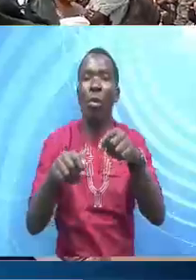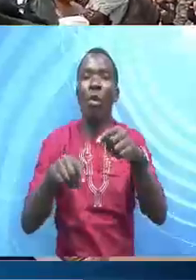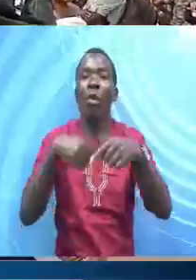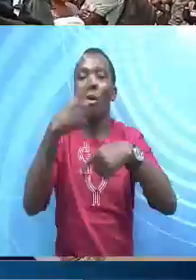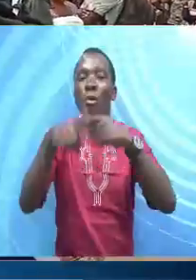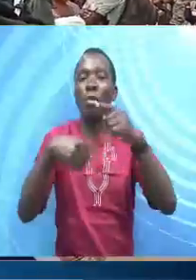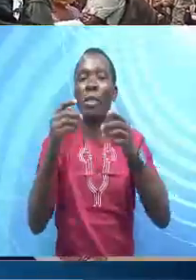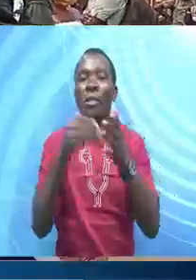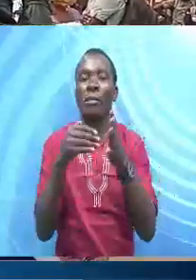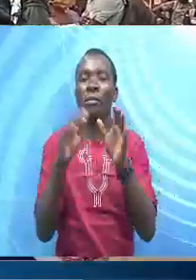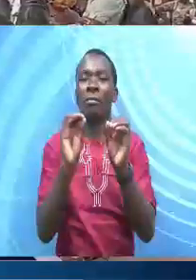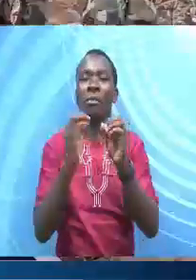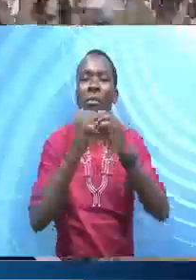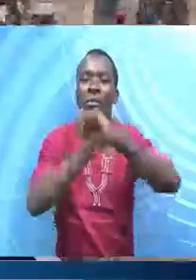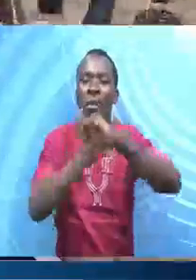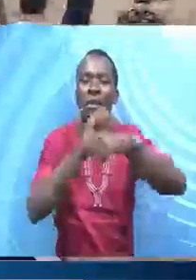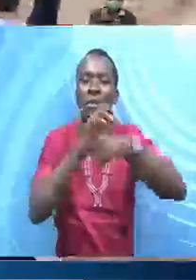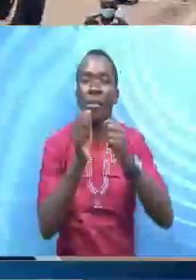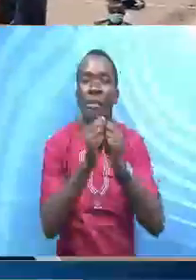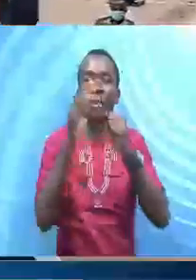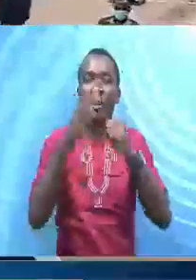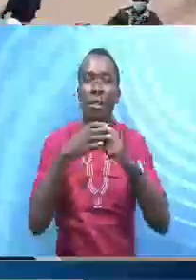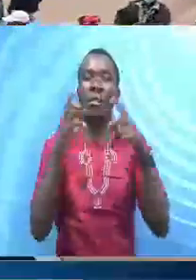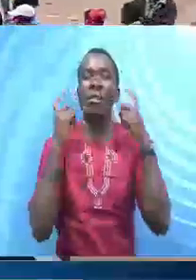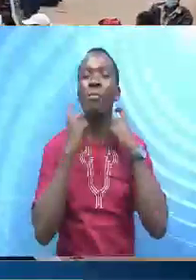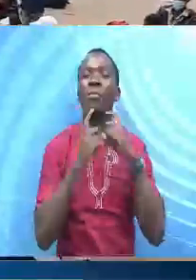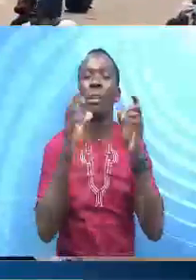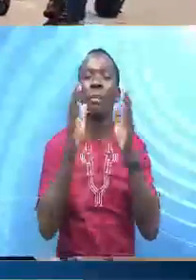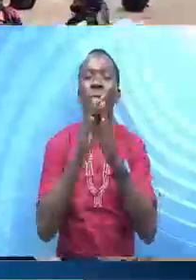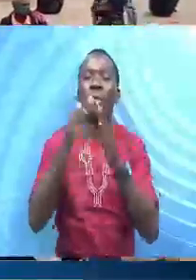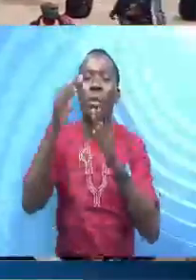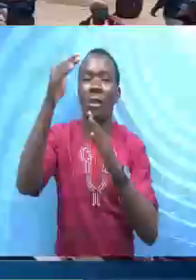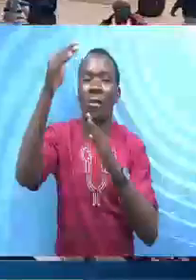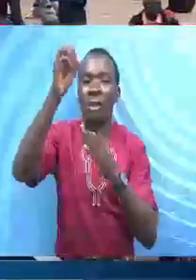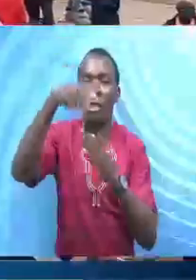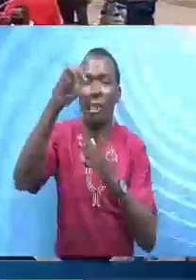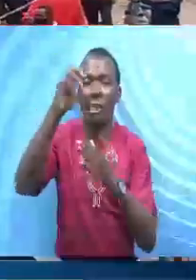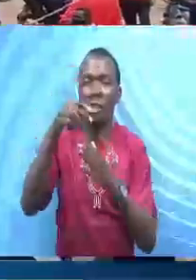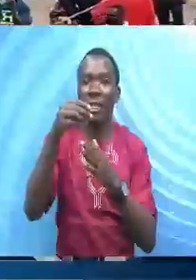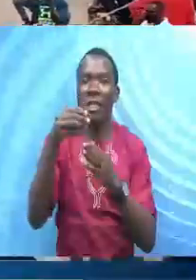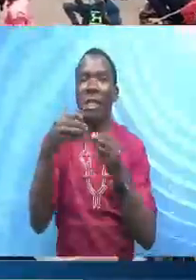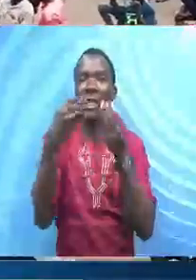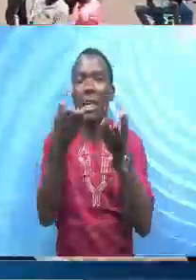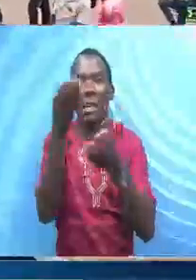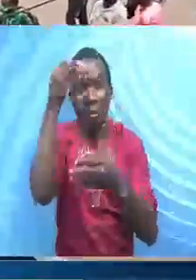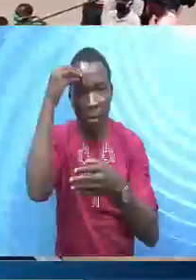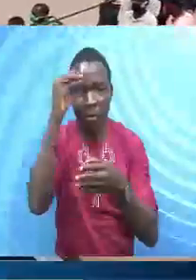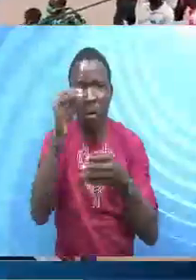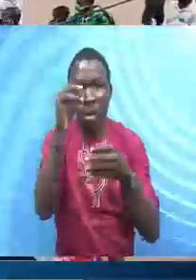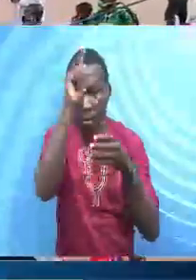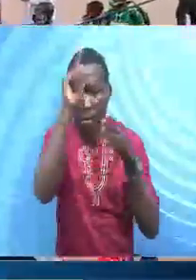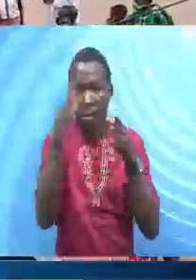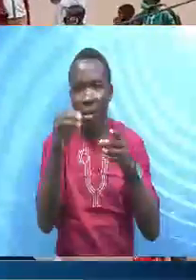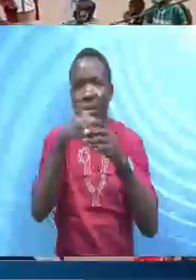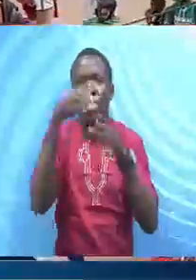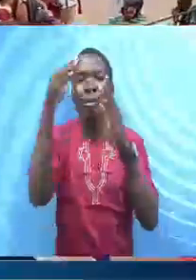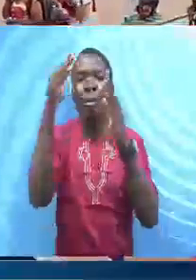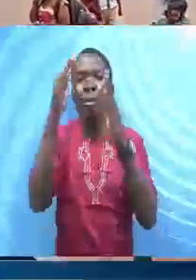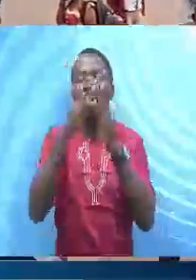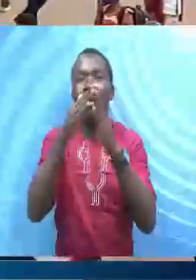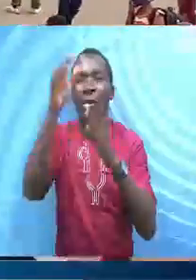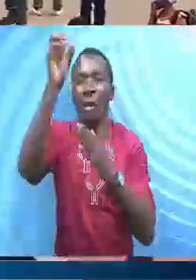icyorezo cya COVID-19. Umuyobozi w'umujyi wa Kigali Bwana Rubingisa Pidance yagize ubutumwa genera abatuye umujyi wa Kigali washyizwe muri gahunda ya guma mu